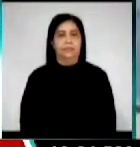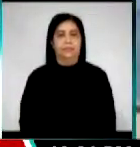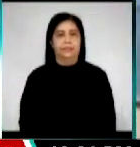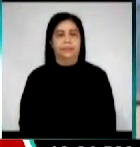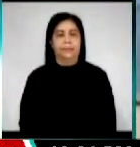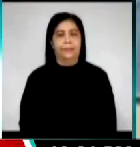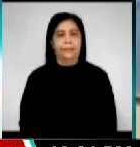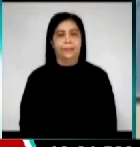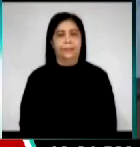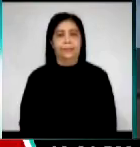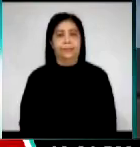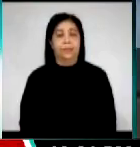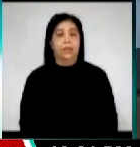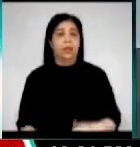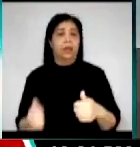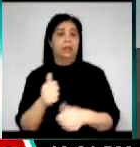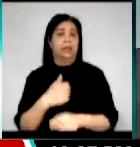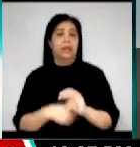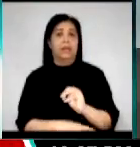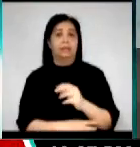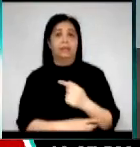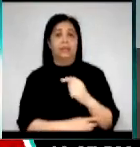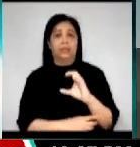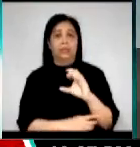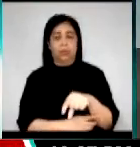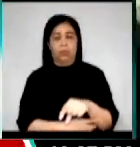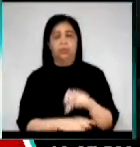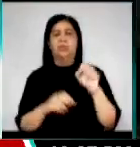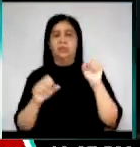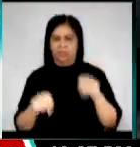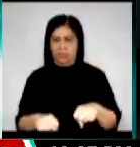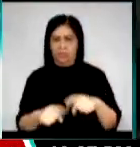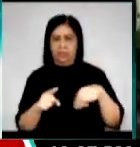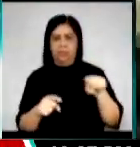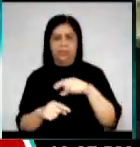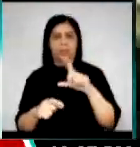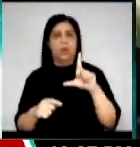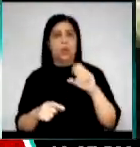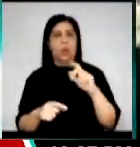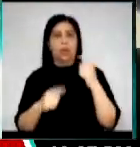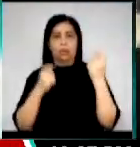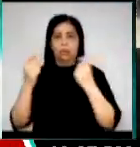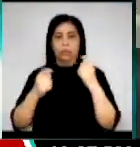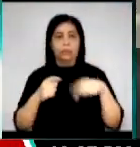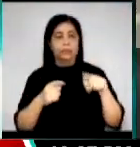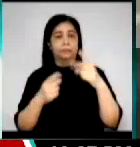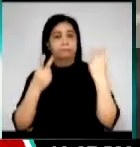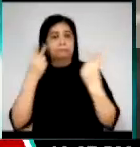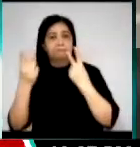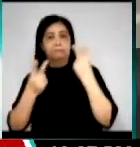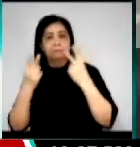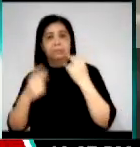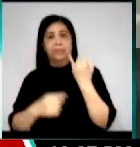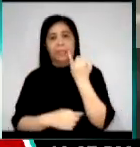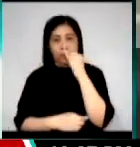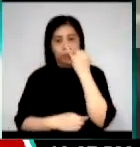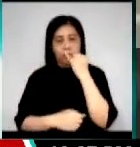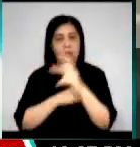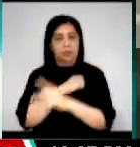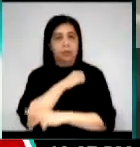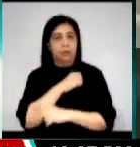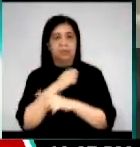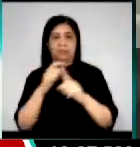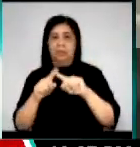Sa ilalim ng MGCQ, pwede sana mga lokal na turista sa mga pasyalan sa Iloilo Province. Pero simula bukas,